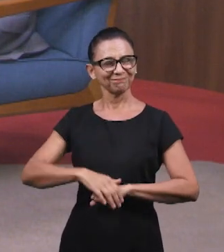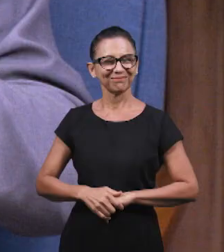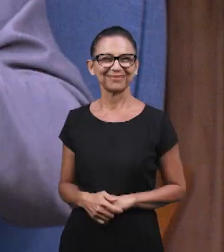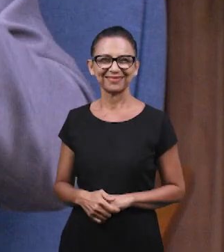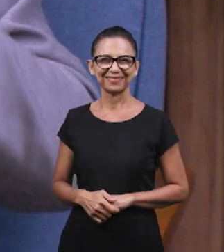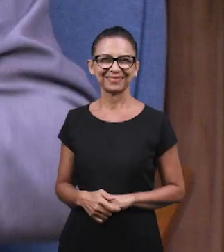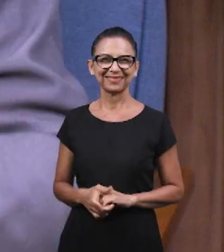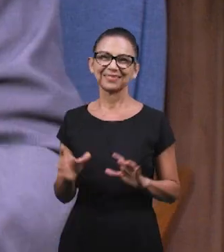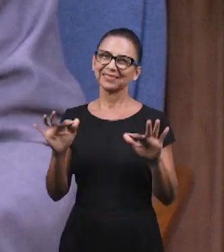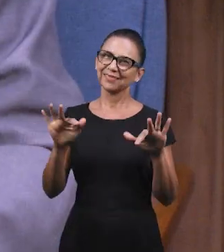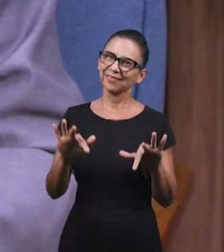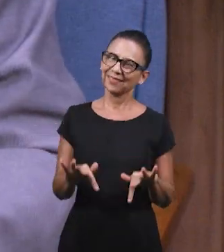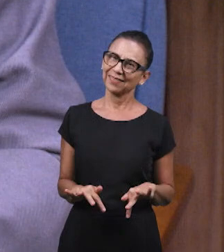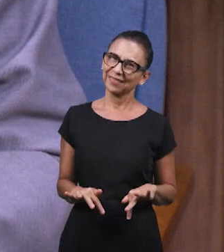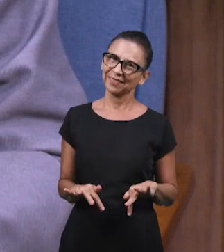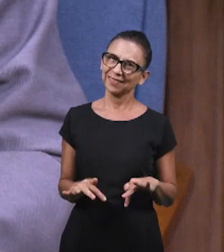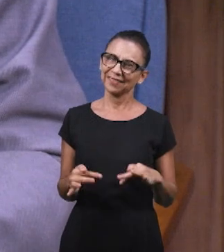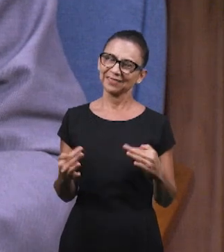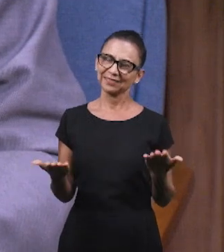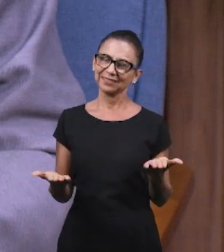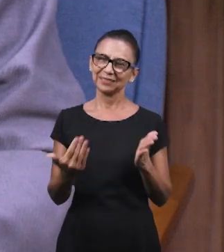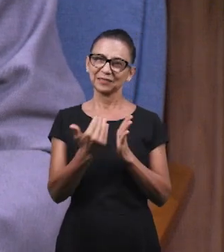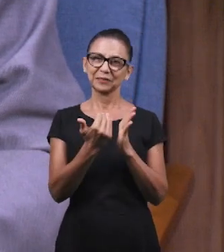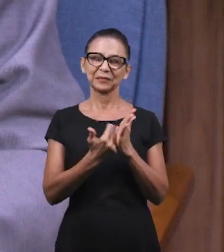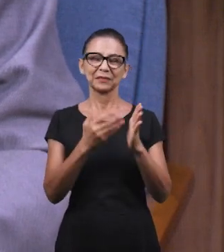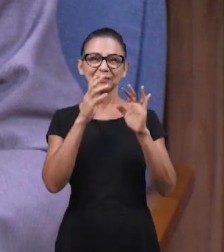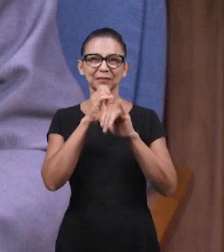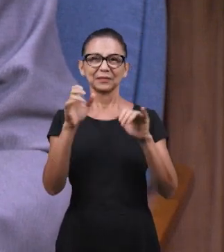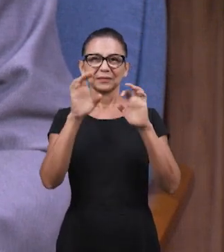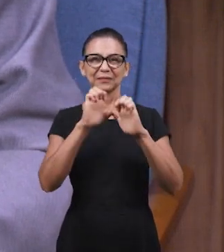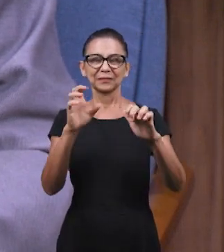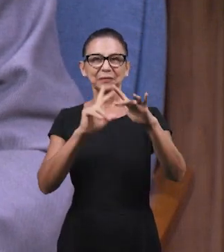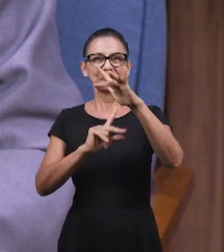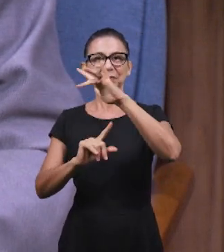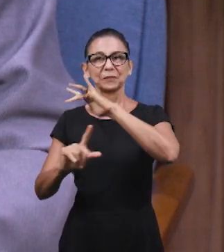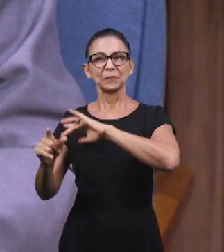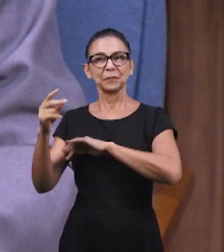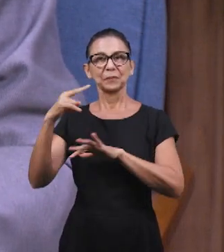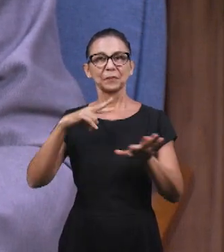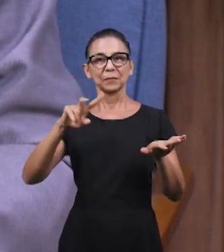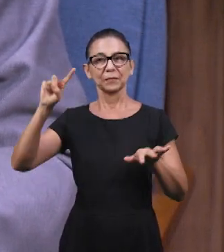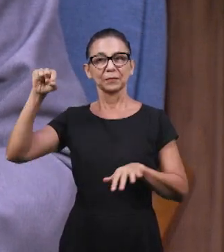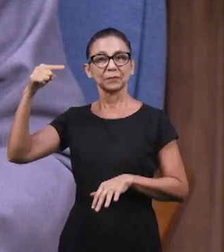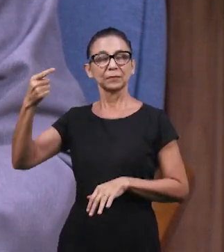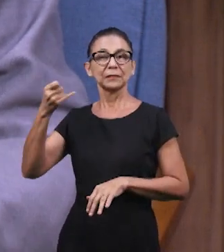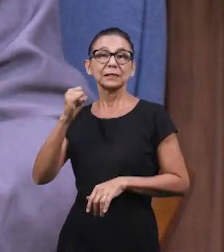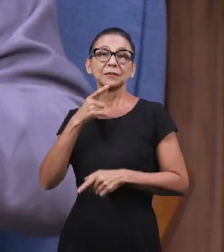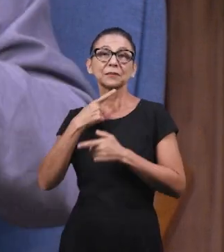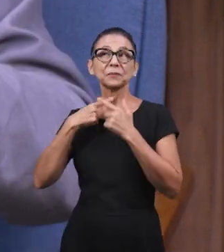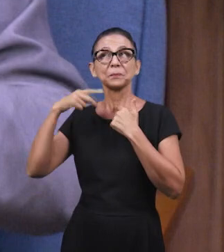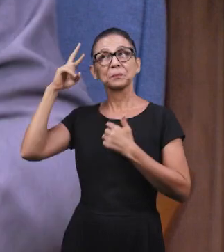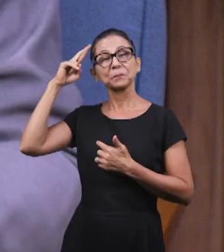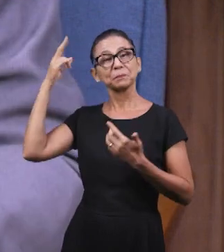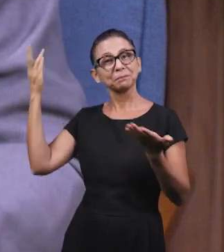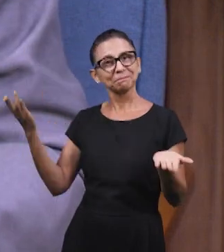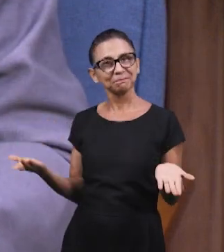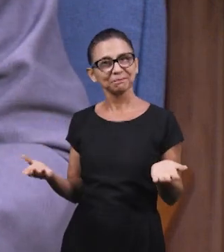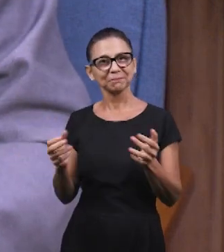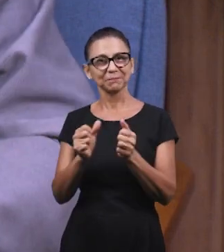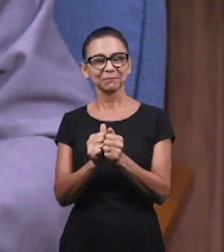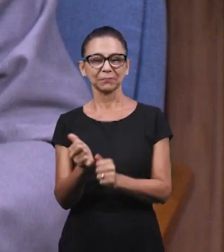10 heures du matin ponctuellement. Et ainsi, nous arrivons à la fin de cette édition de la promotion annonçant l'évangile.